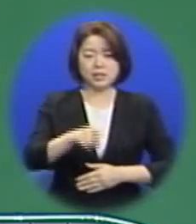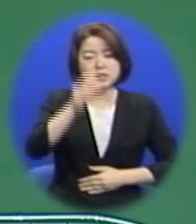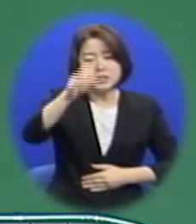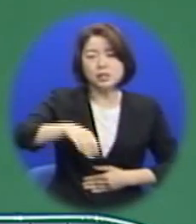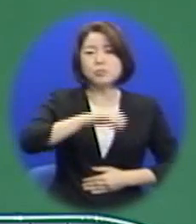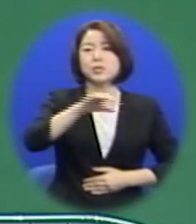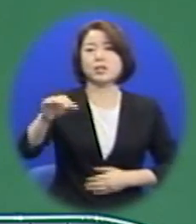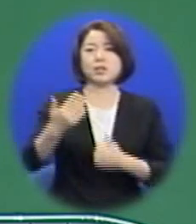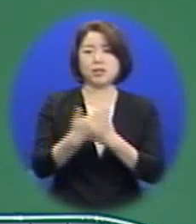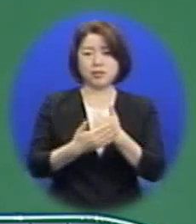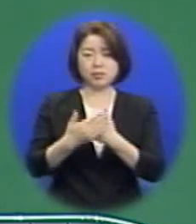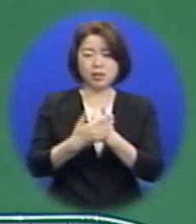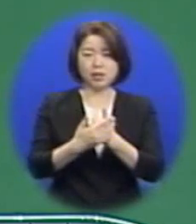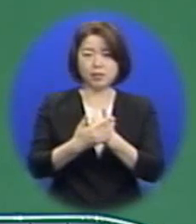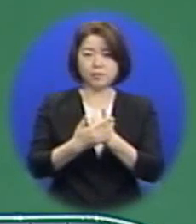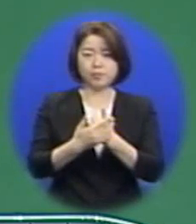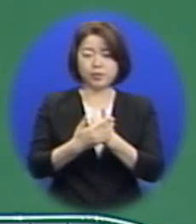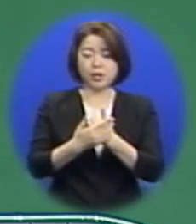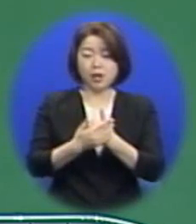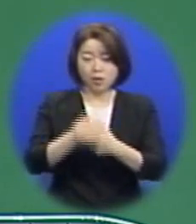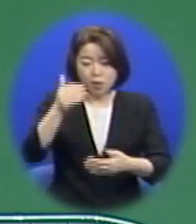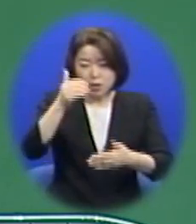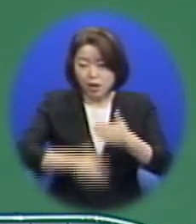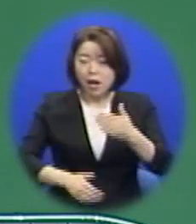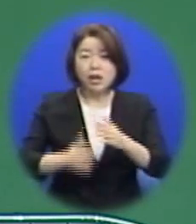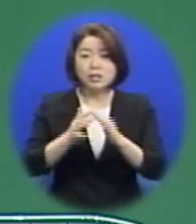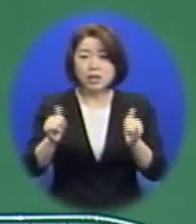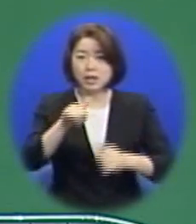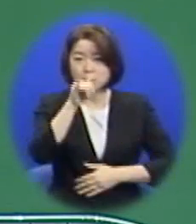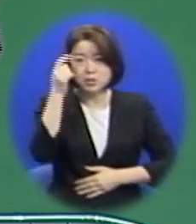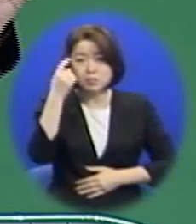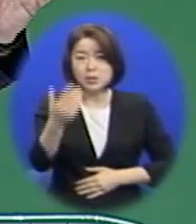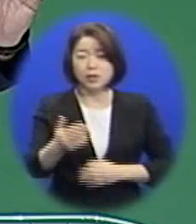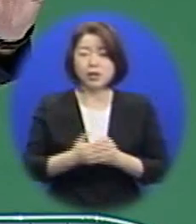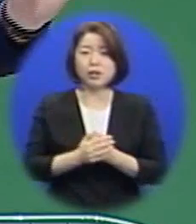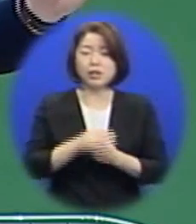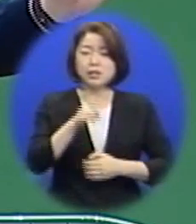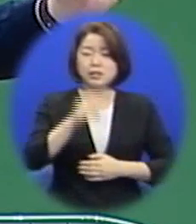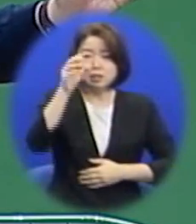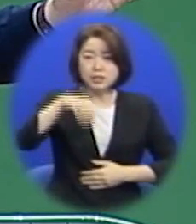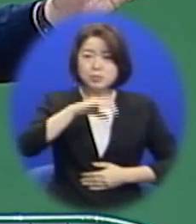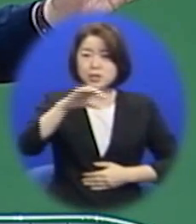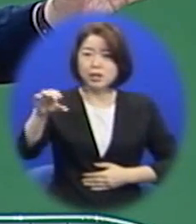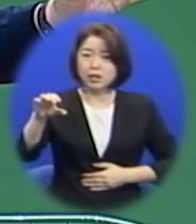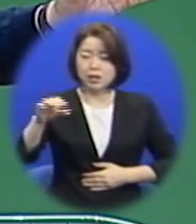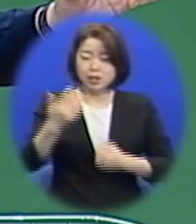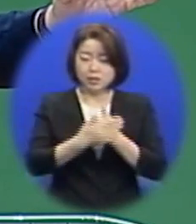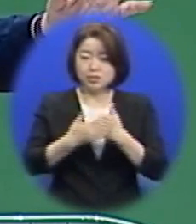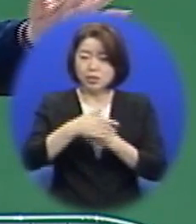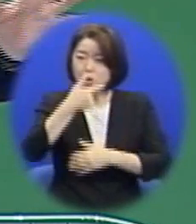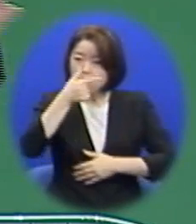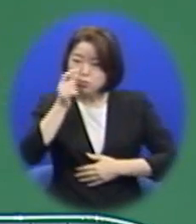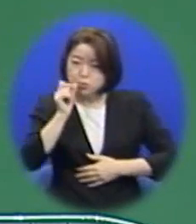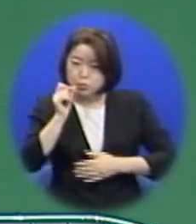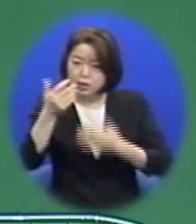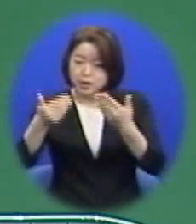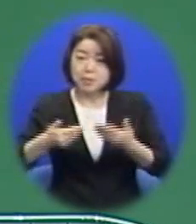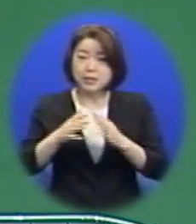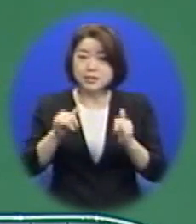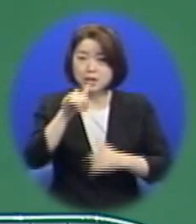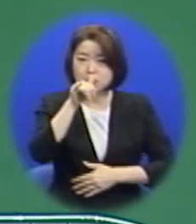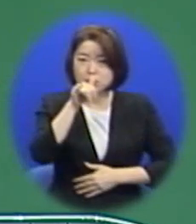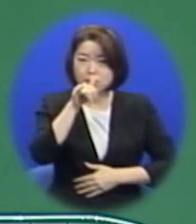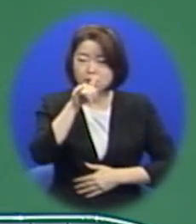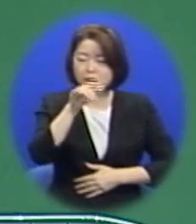은혜, 거기에 제외된 사람이 있습니까? 그 십자가의 은혜를 부족하게 받은 사람이 있습니까? 한